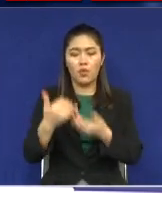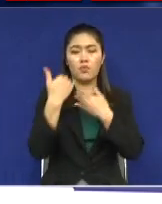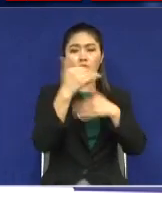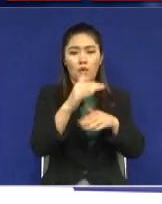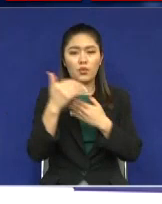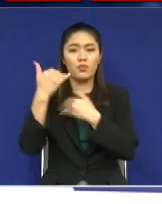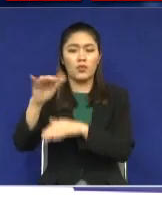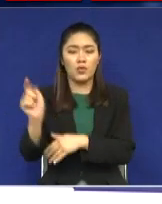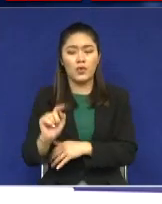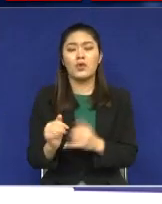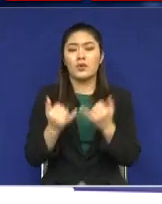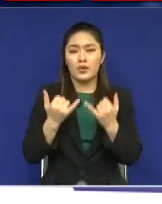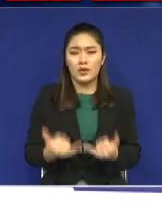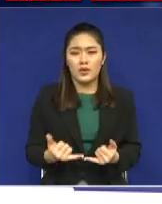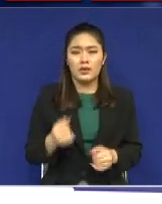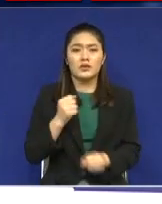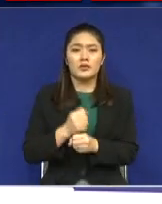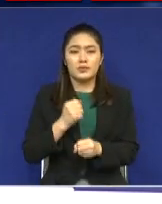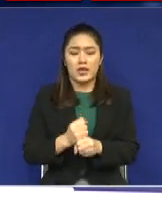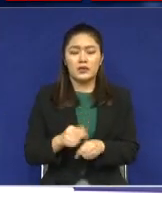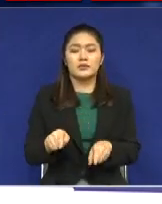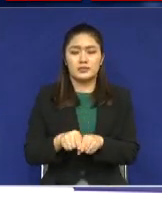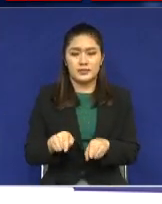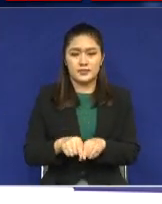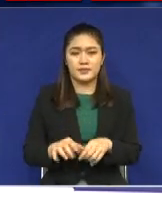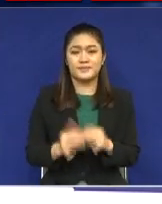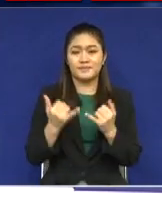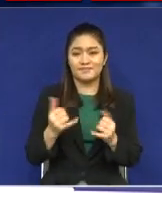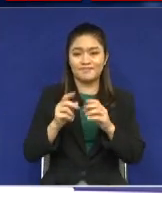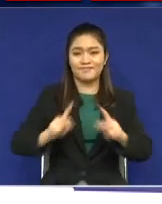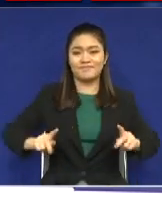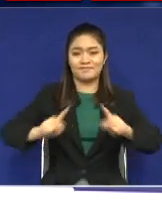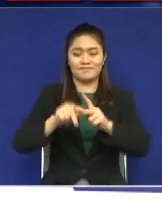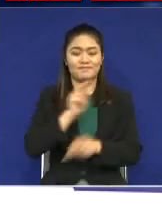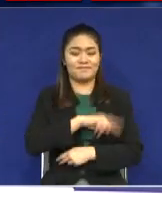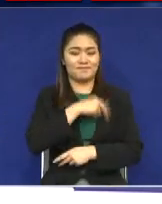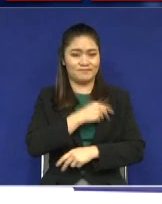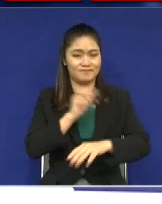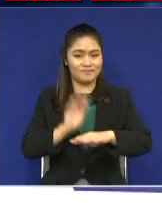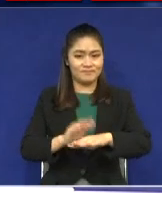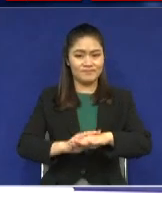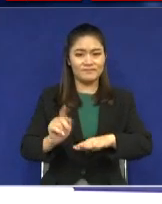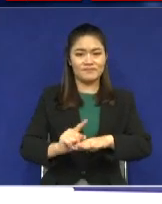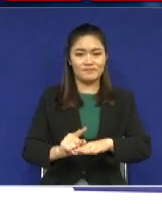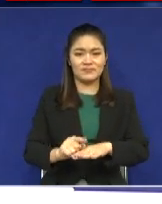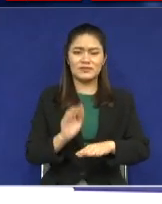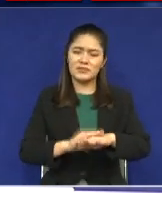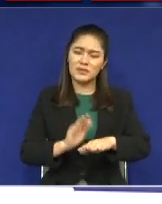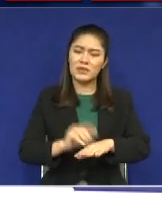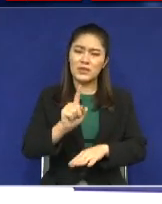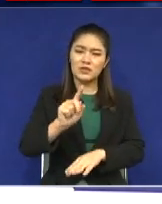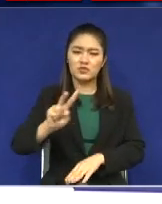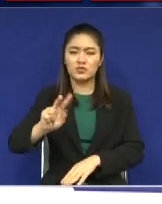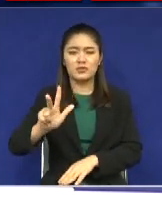ครับก็ถือว่าเป็นสถานที่ทำงานที่หนึ่งเหมือนกันนะครับซึ่งทางกระทรวงสาธารณสุขก็ได้เน้นย้ำนะครับ2-3เรื่องเลยครับเรื่องที่1